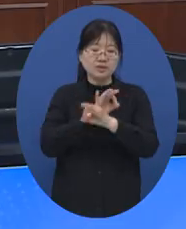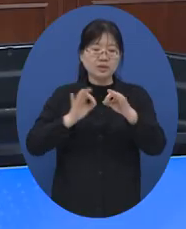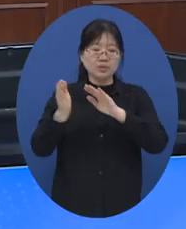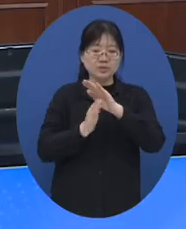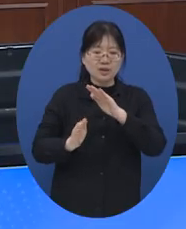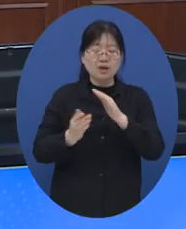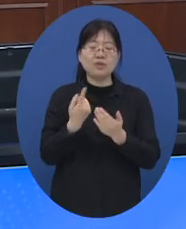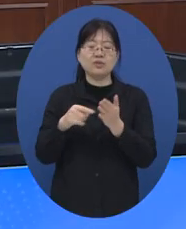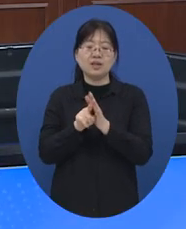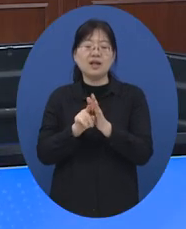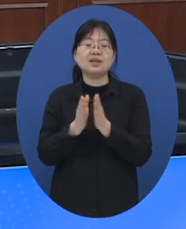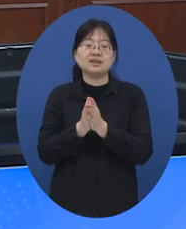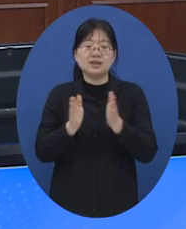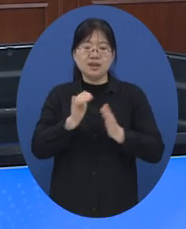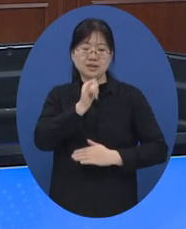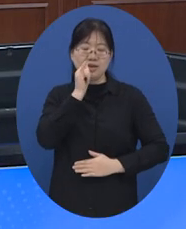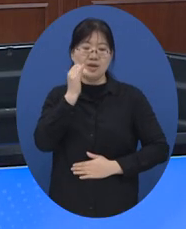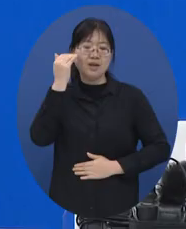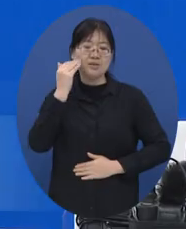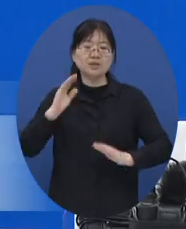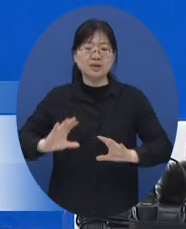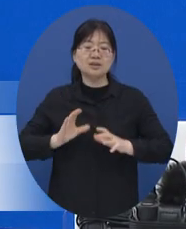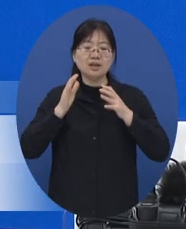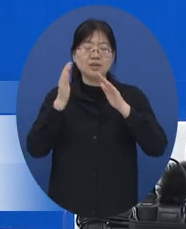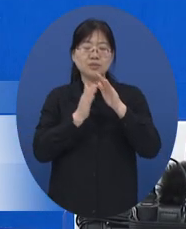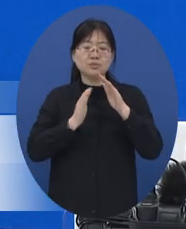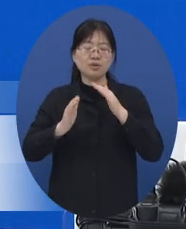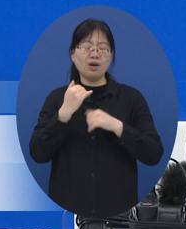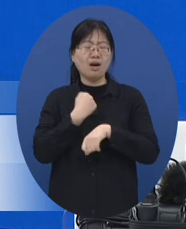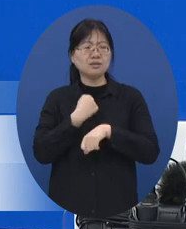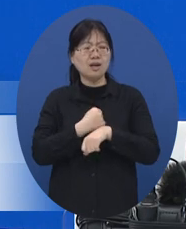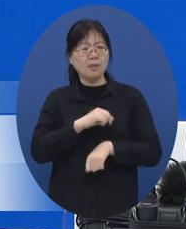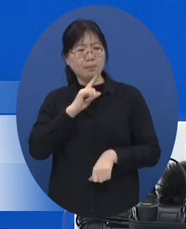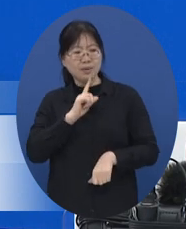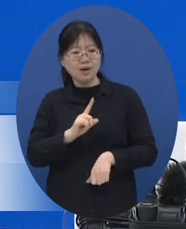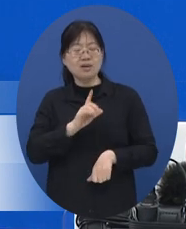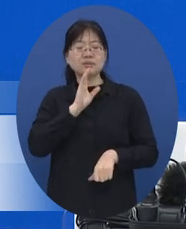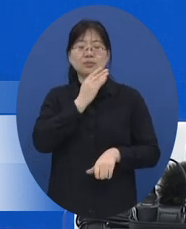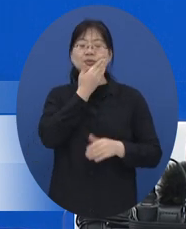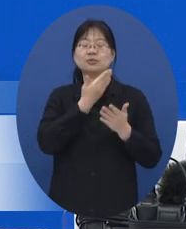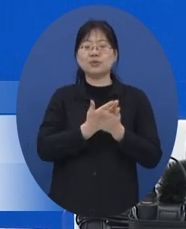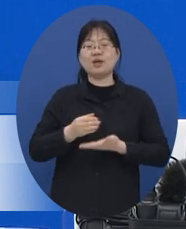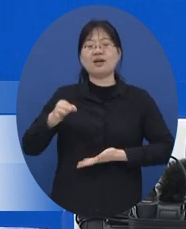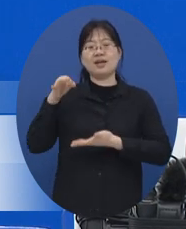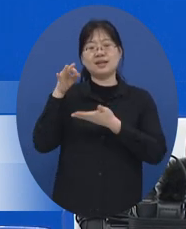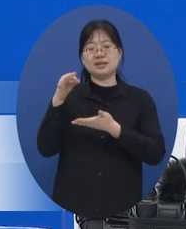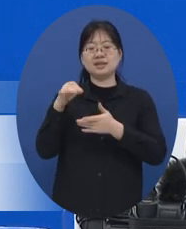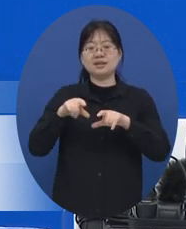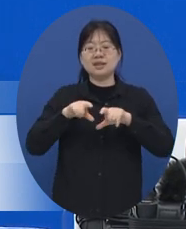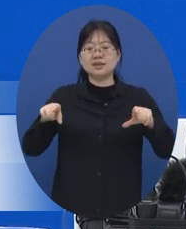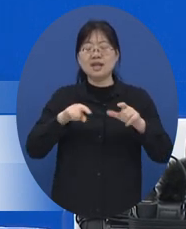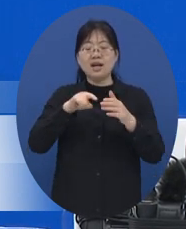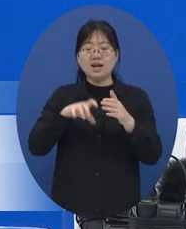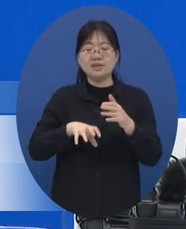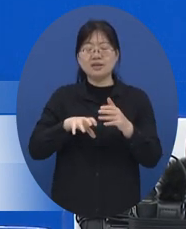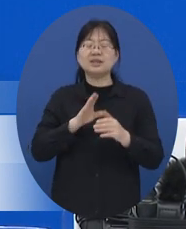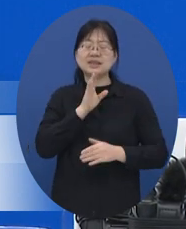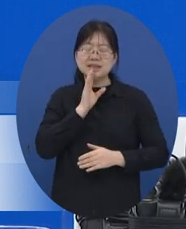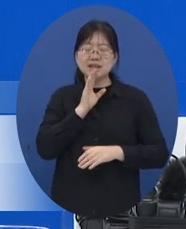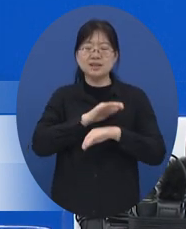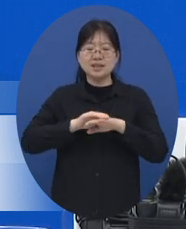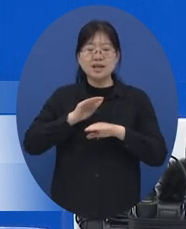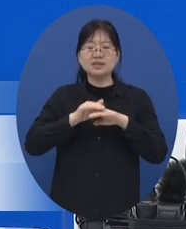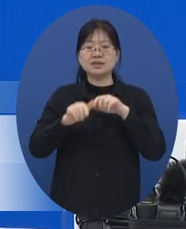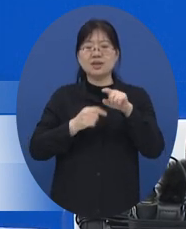위한 첫발을 뗀 겁니다. 대한민국의 공정함이라고 하는 이 정말로 중요한 가치들이 일상의